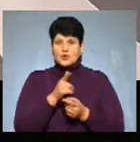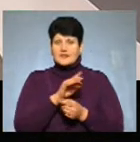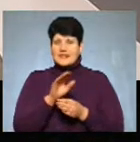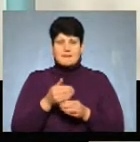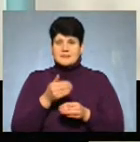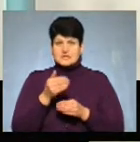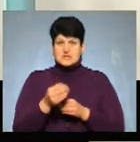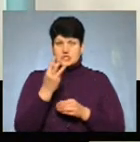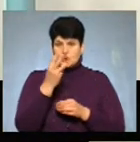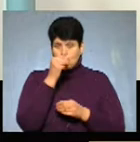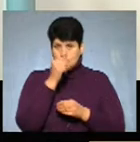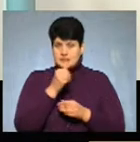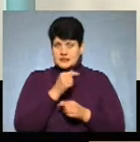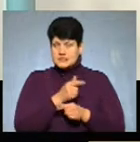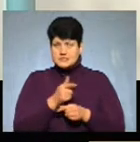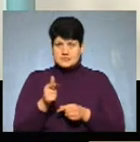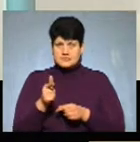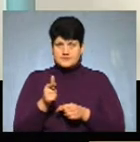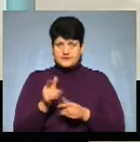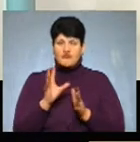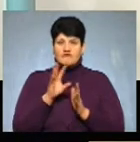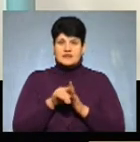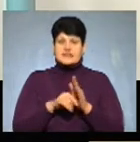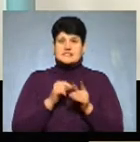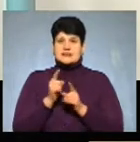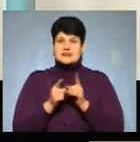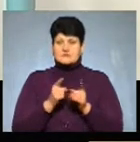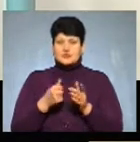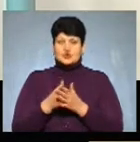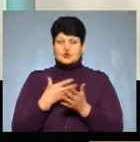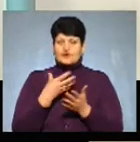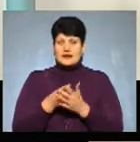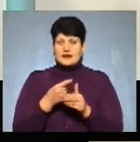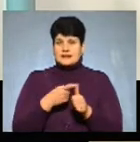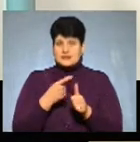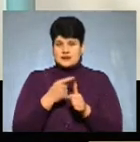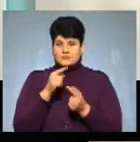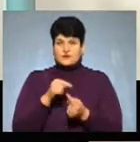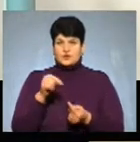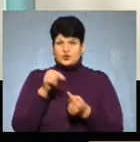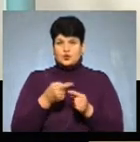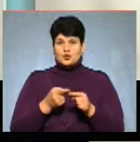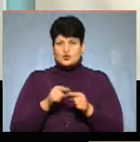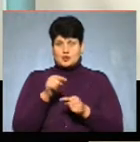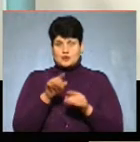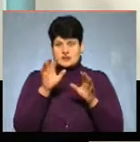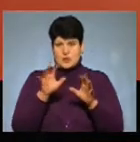не пізніше 3 місяців внести зміни до своєї назви в відповідності до цього